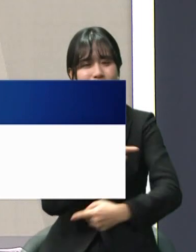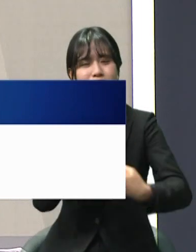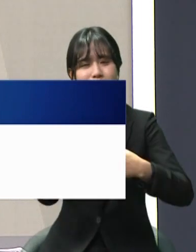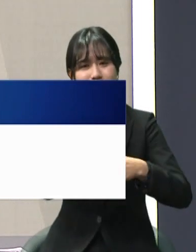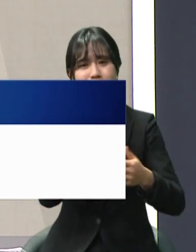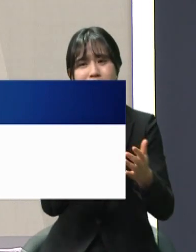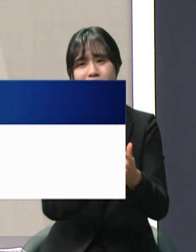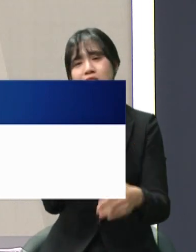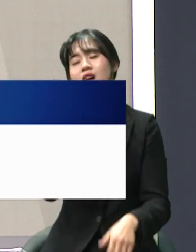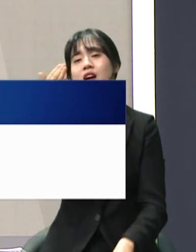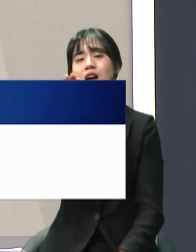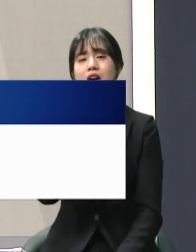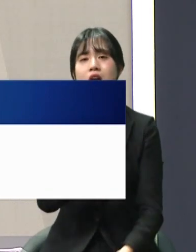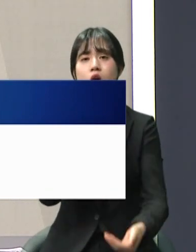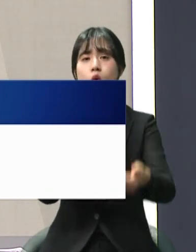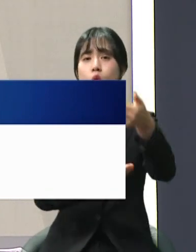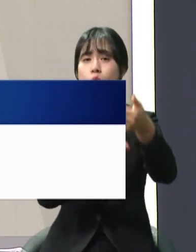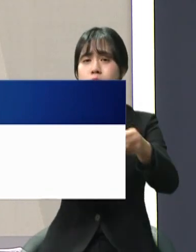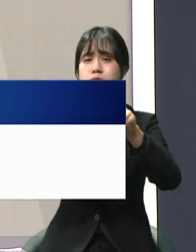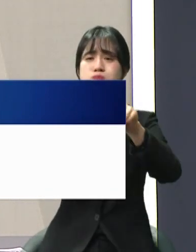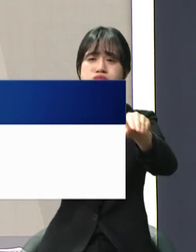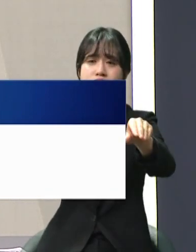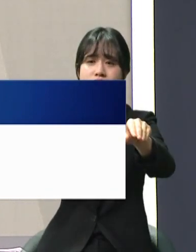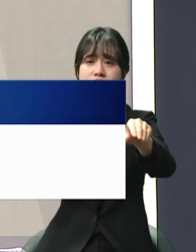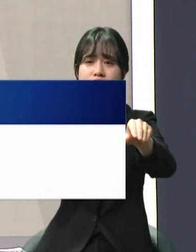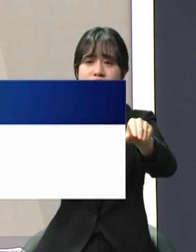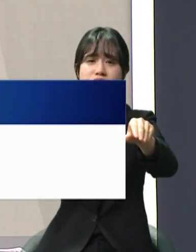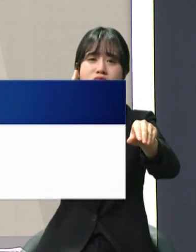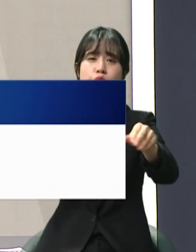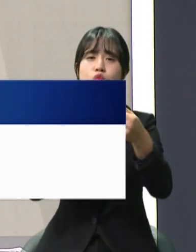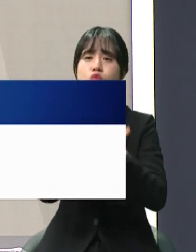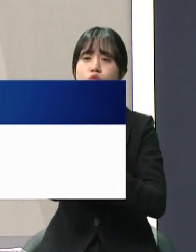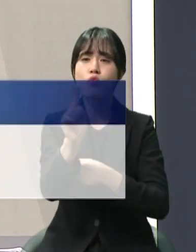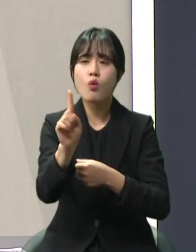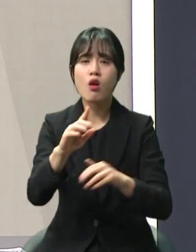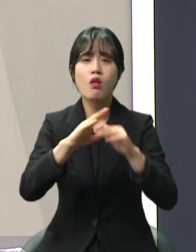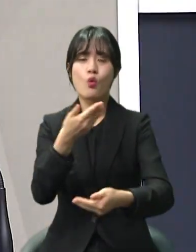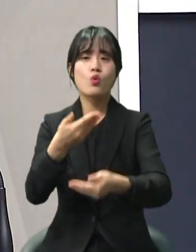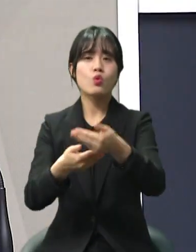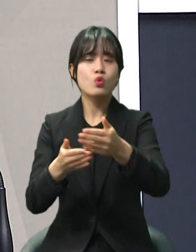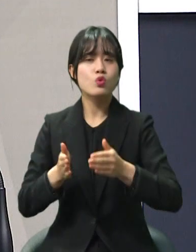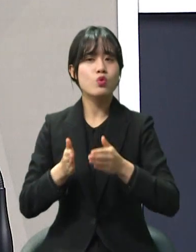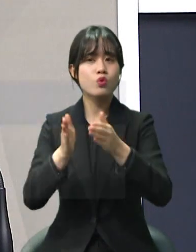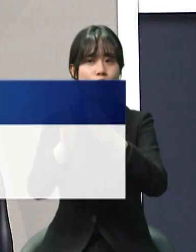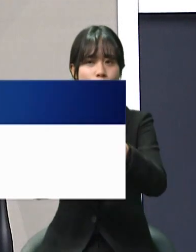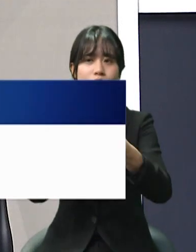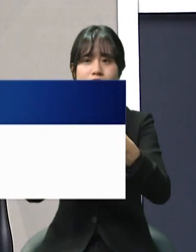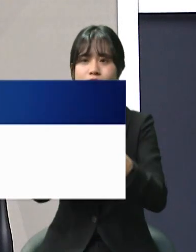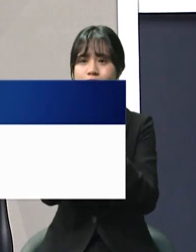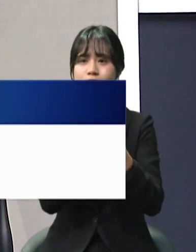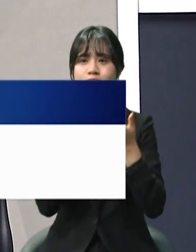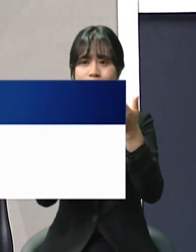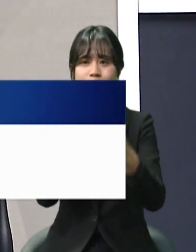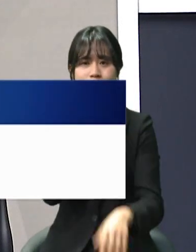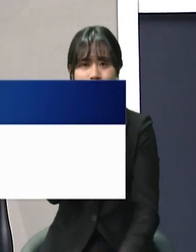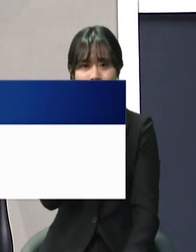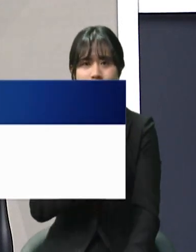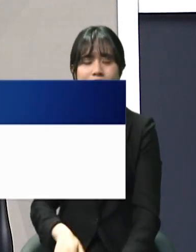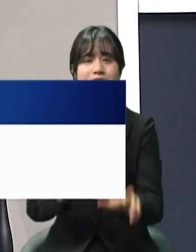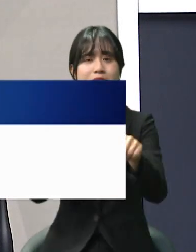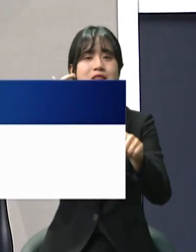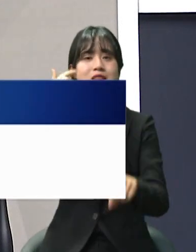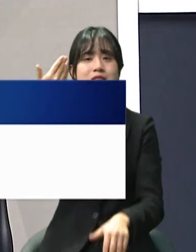장수 나들목 만성교통체증 왜 이렇게까지 악화됐습니까? 왜 해결 못했는지 좀. 한 부분이 지금 우리 이원복 후보께서